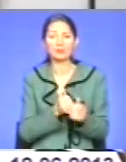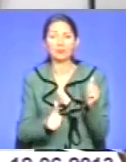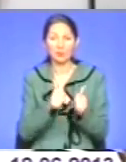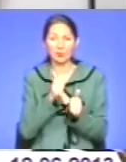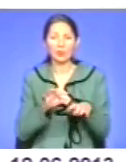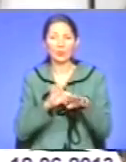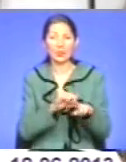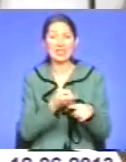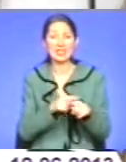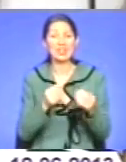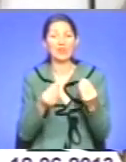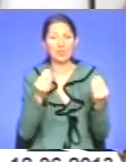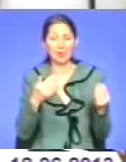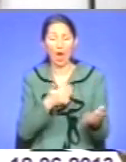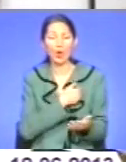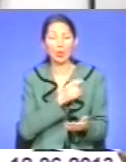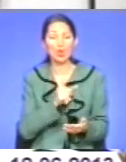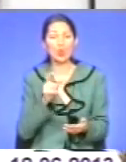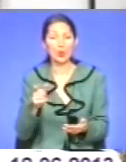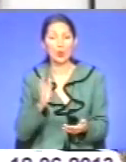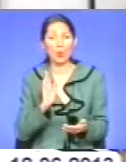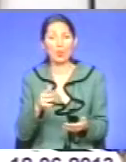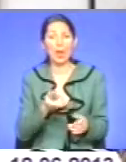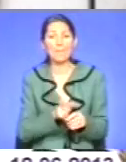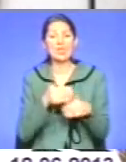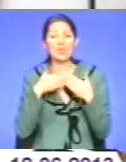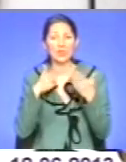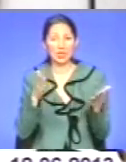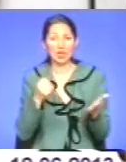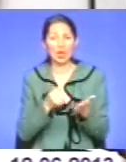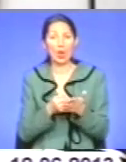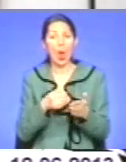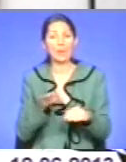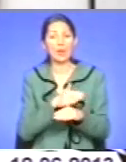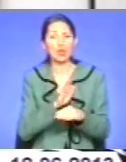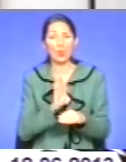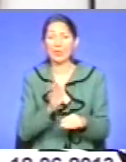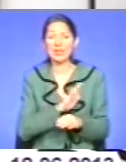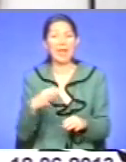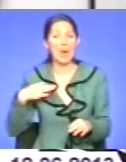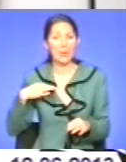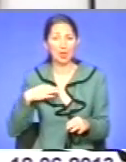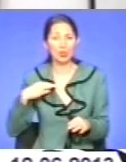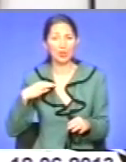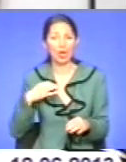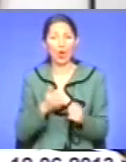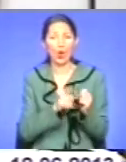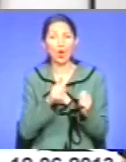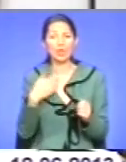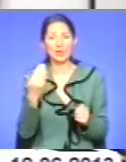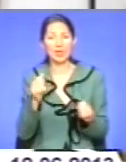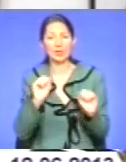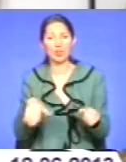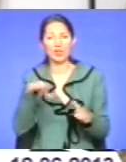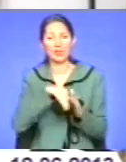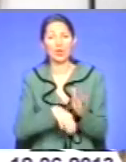цієї виставки. Ми хочемо, щоб люди стали більш відкриті до благодійності, щоб вони були небайдужі до цього. І кожен з нас може внести